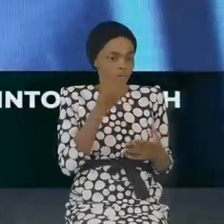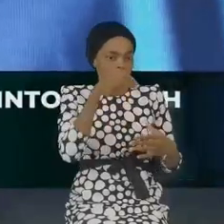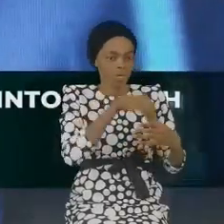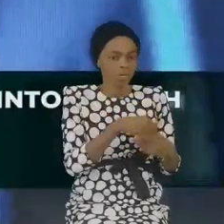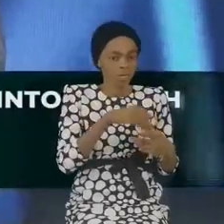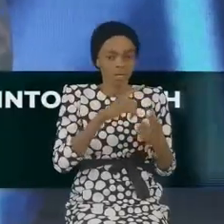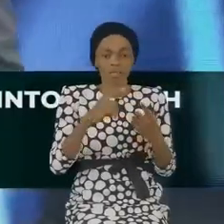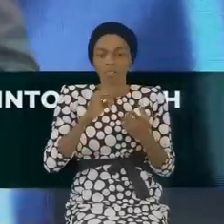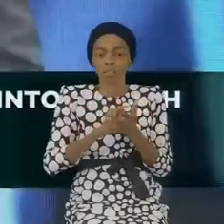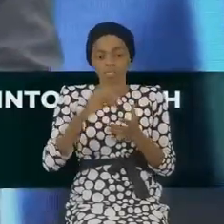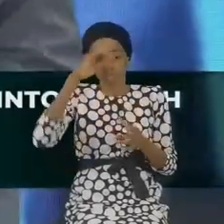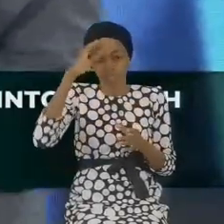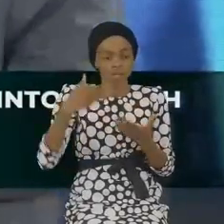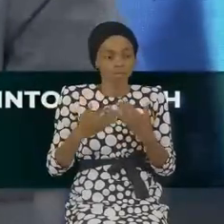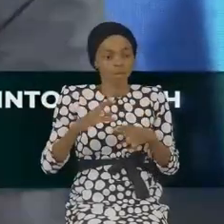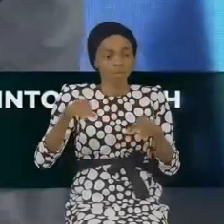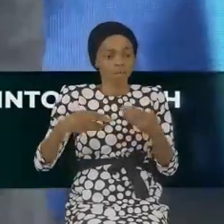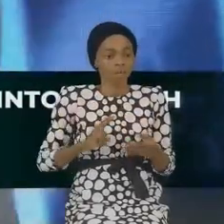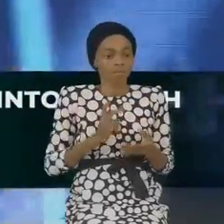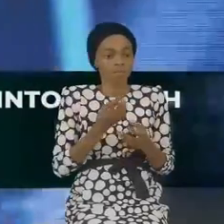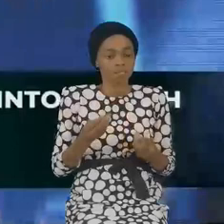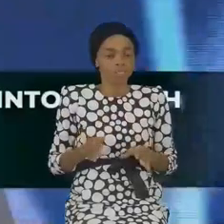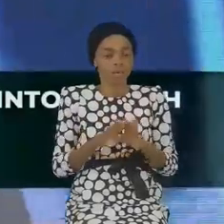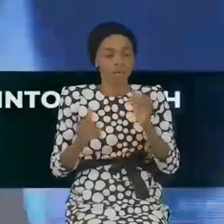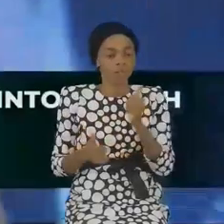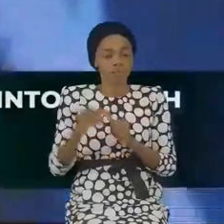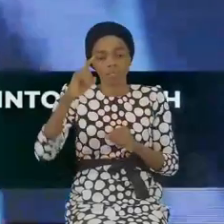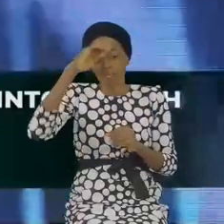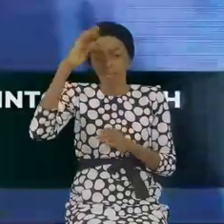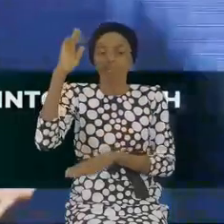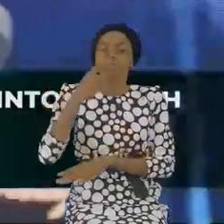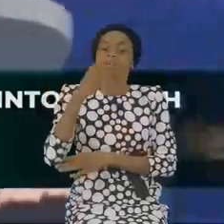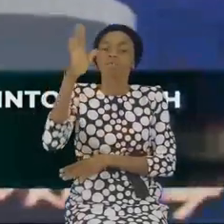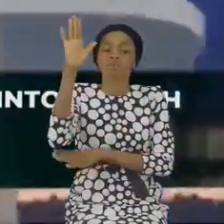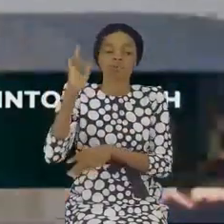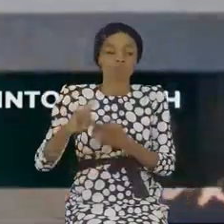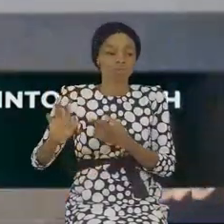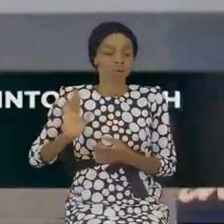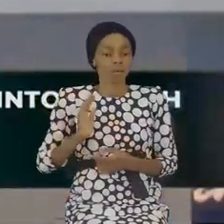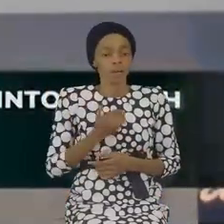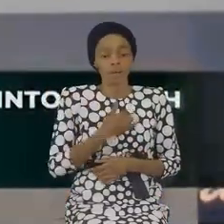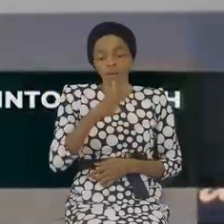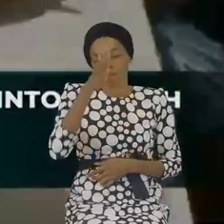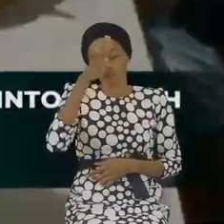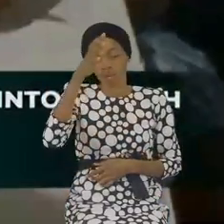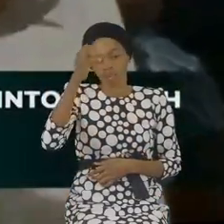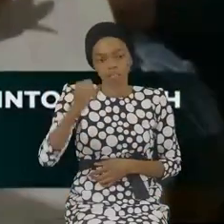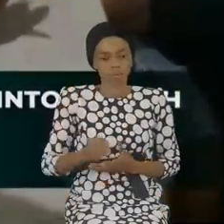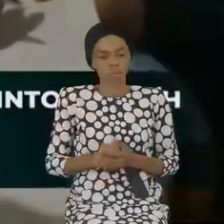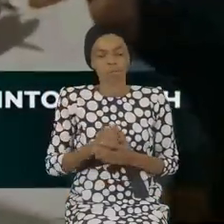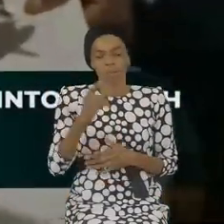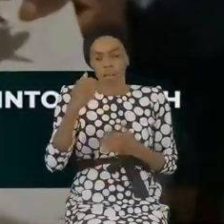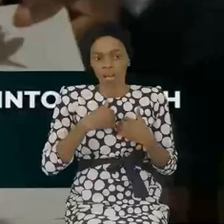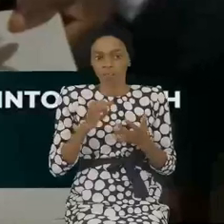Pour nous donner le pays qu'il avait juré à nos pères de nous donner. Ayez cet esprit, cet objectif